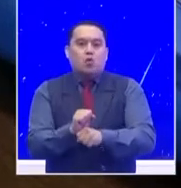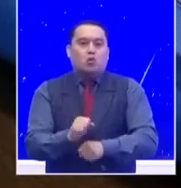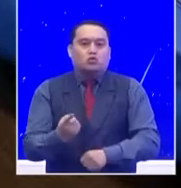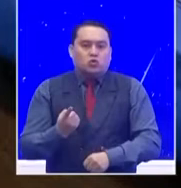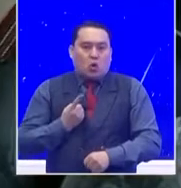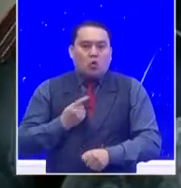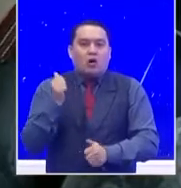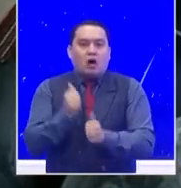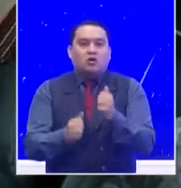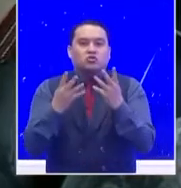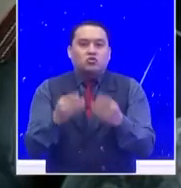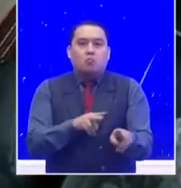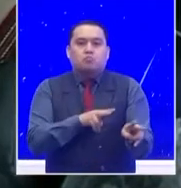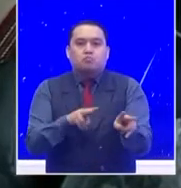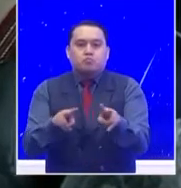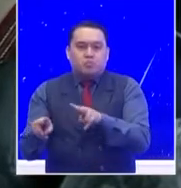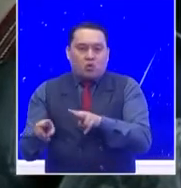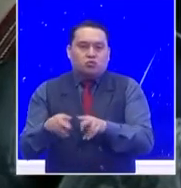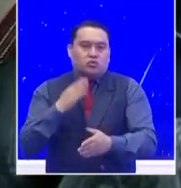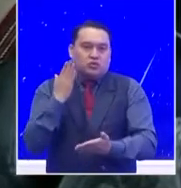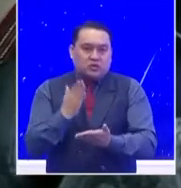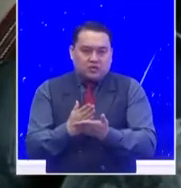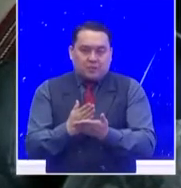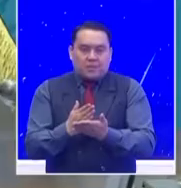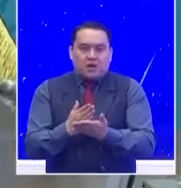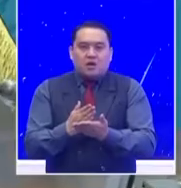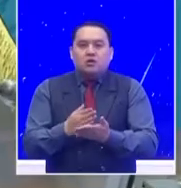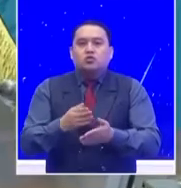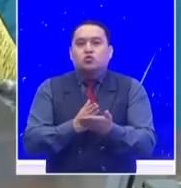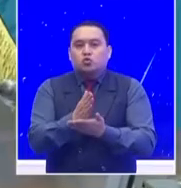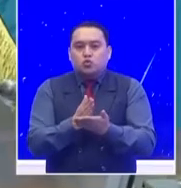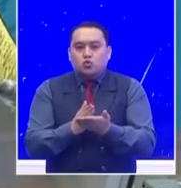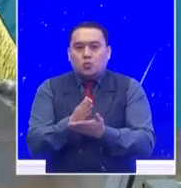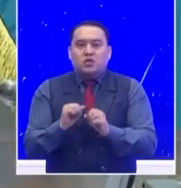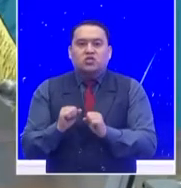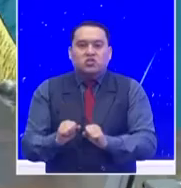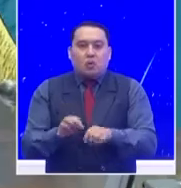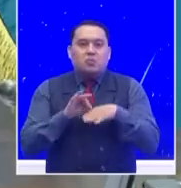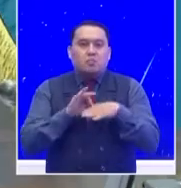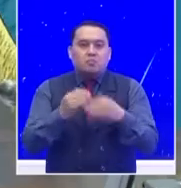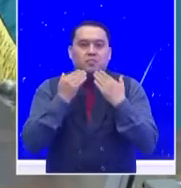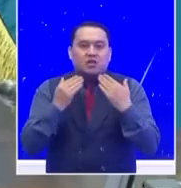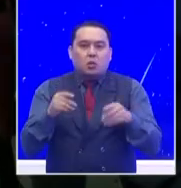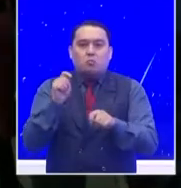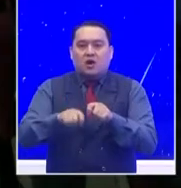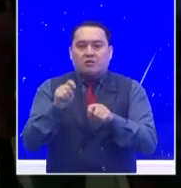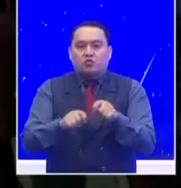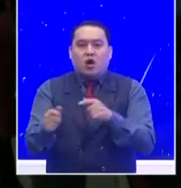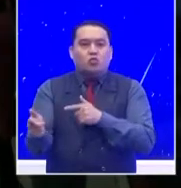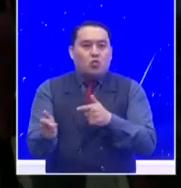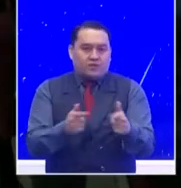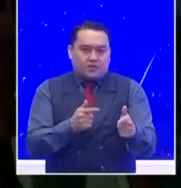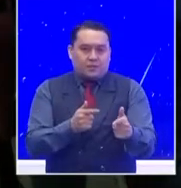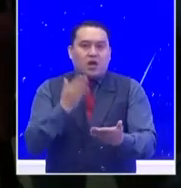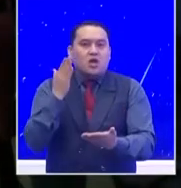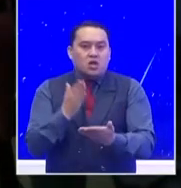Ведется ежедневный мониторинг гидротехнических сооружений. Сейчас службы гражданской защиты проводят последнюю проверку готовности.